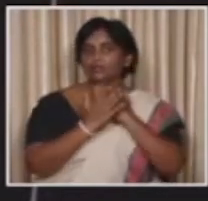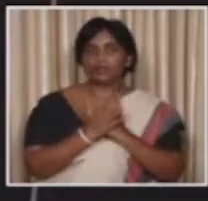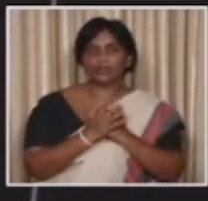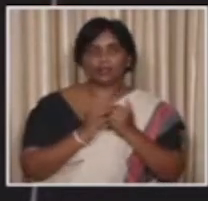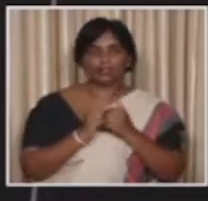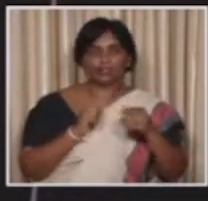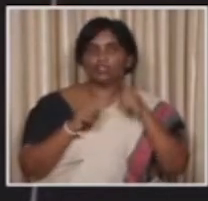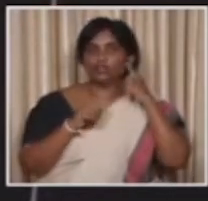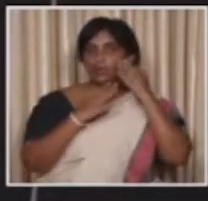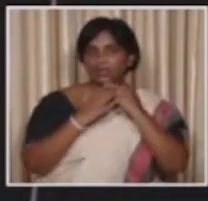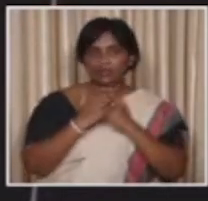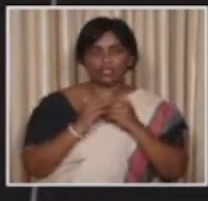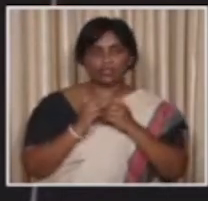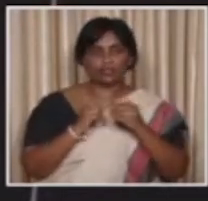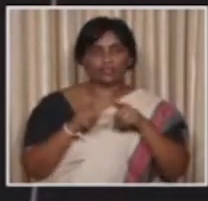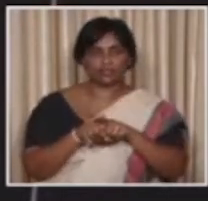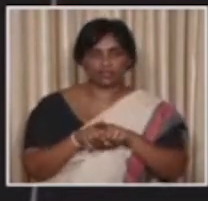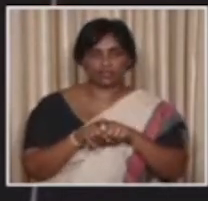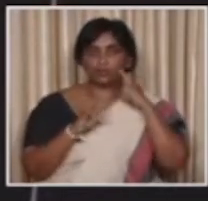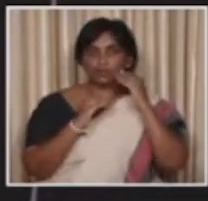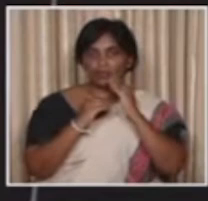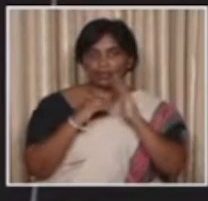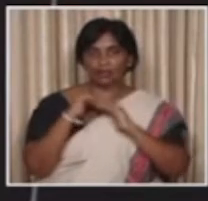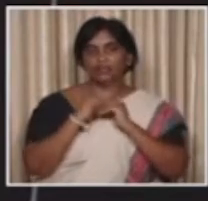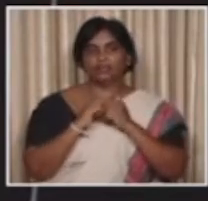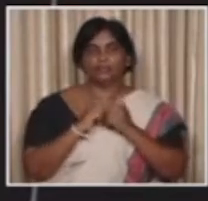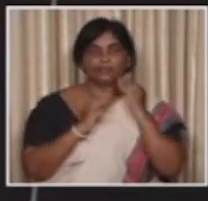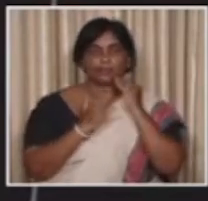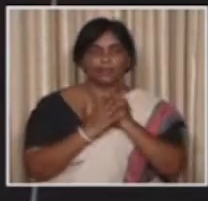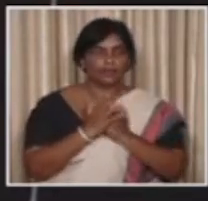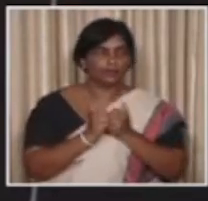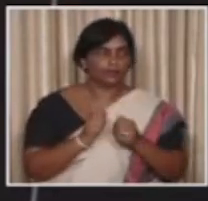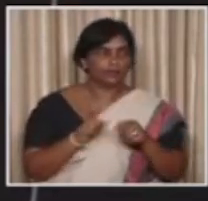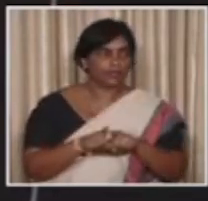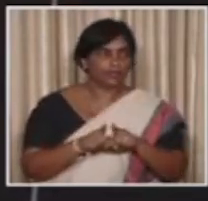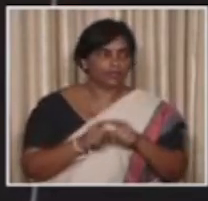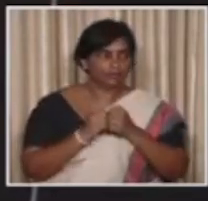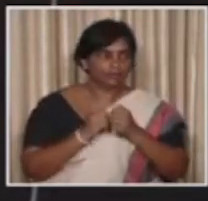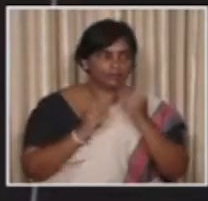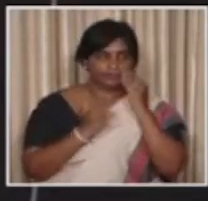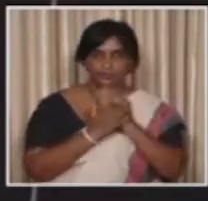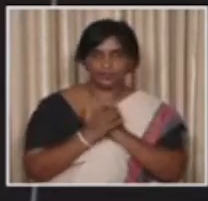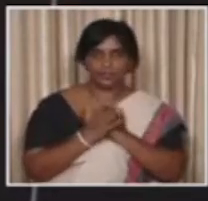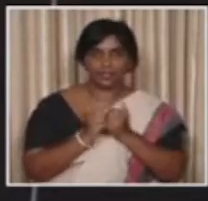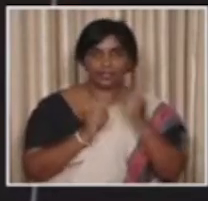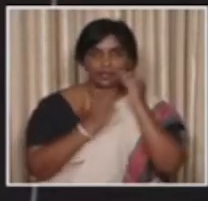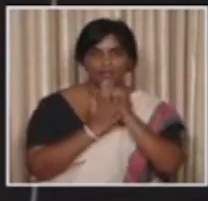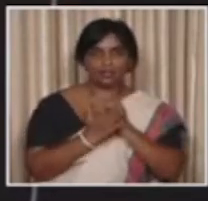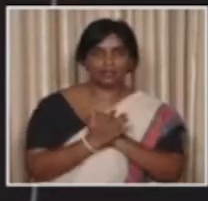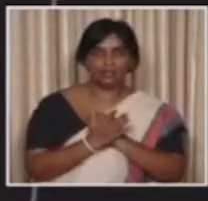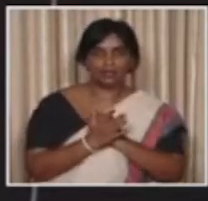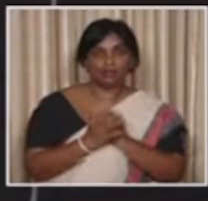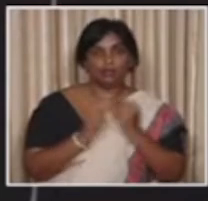120%කට අපි රුපියල් 150ට විදුලිය දුන්නේ. අපි රුපියල් 150ට විදුලිය දුන්නා සිගරට් එක ගන්නට විදුලිය දුන්නා. ඒ නිසා මම විශ්වාස